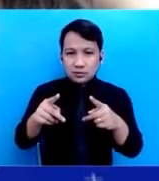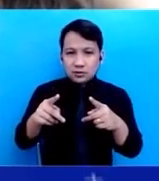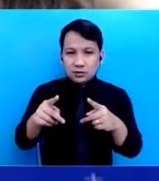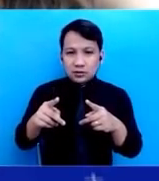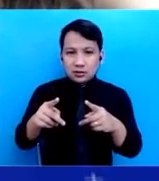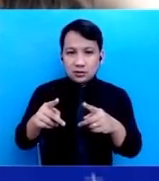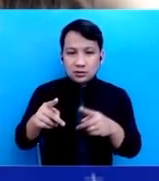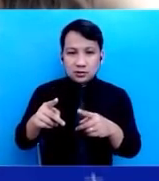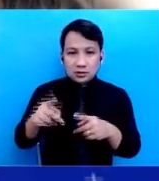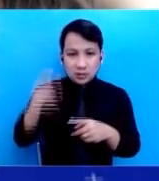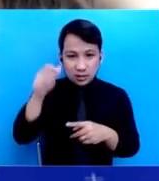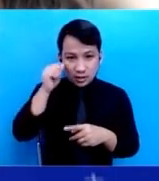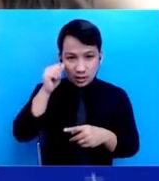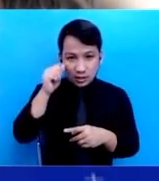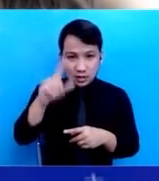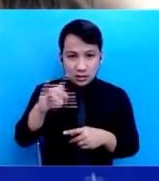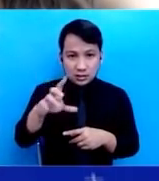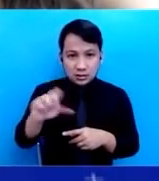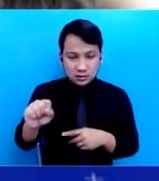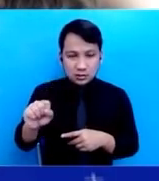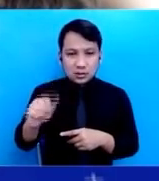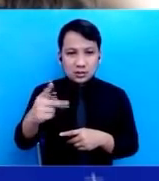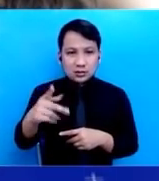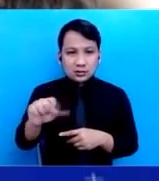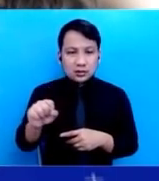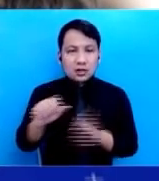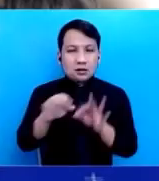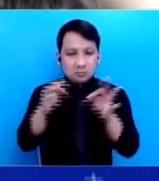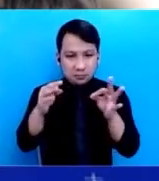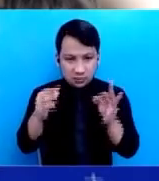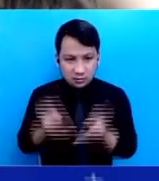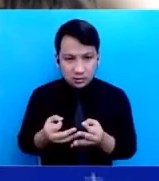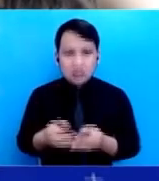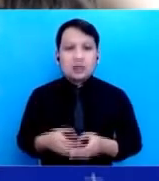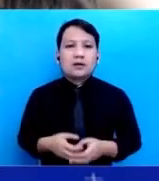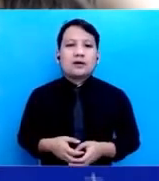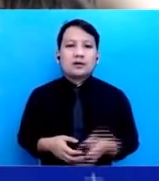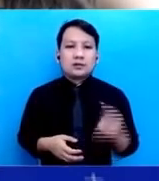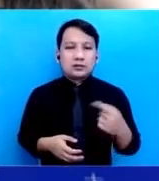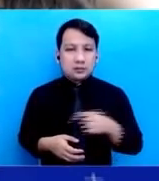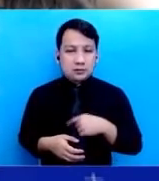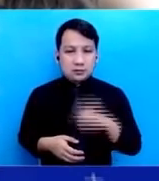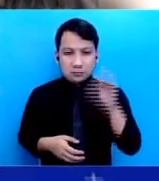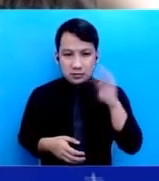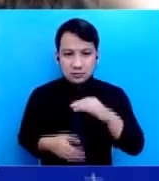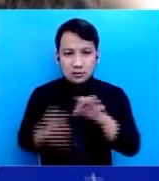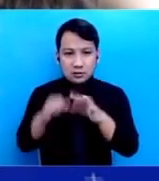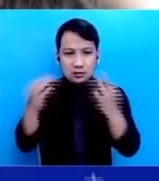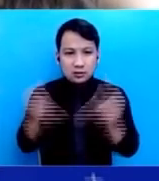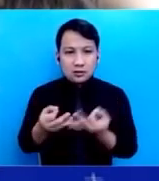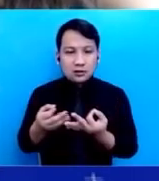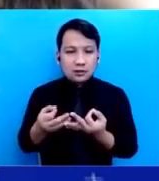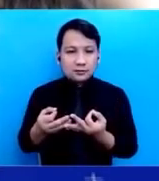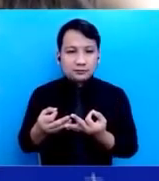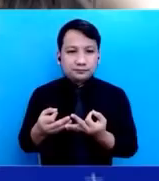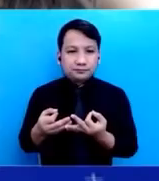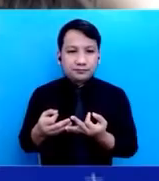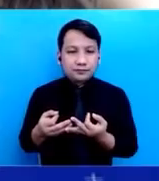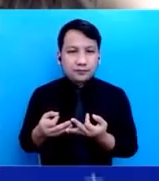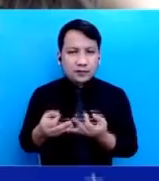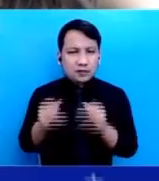organization to build a brotherhood, a family, of brothers, and the families that all connected from that has